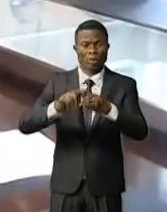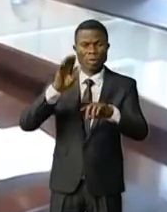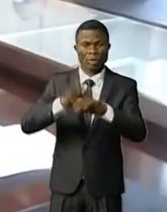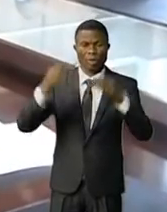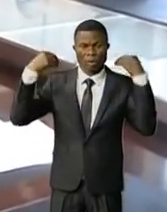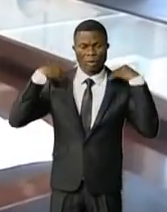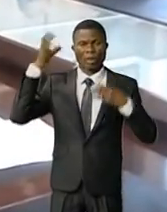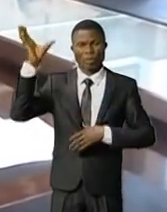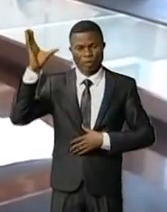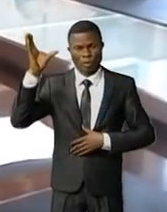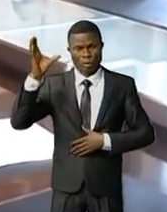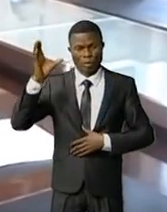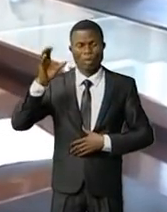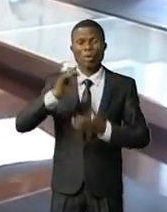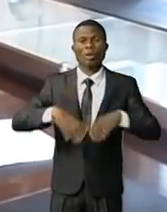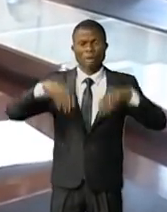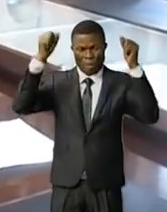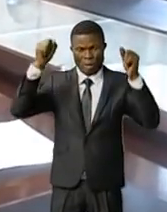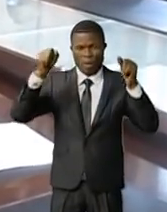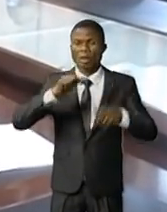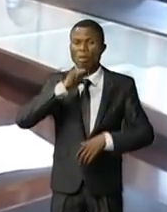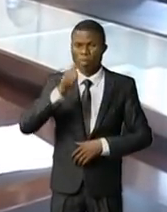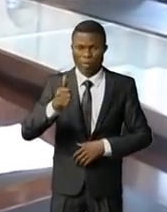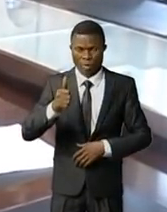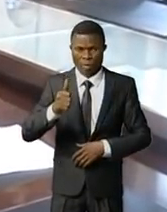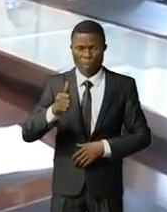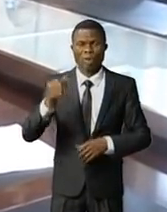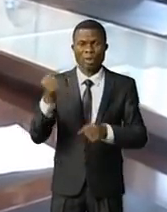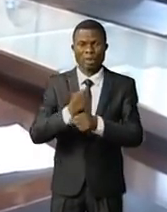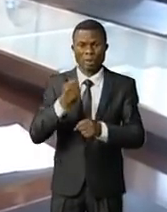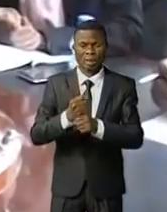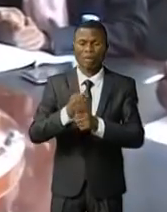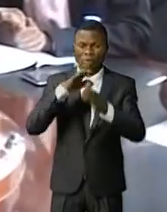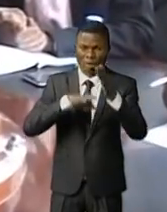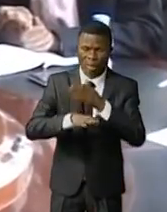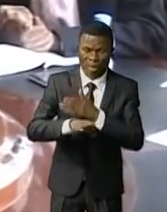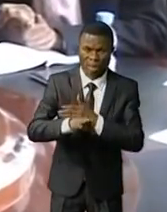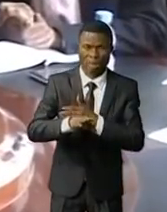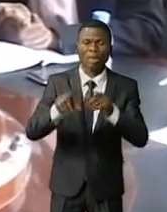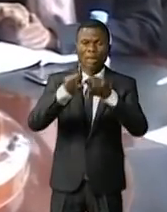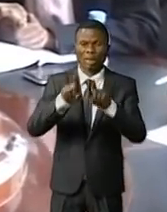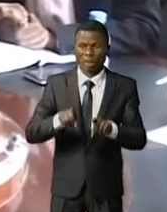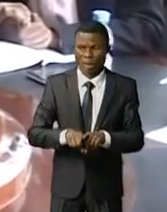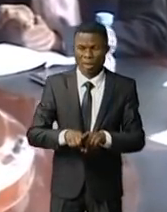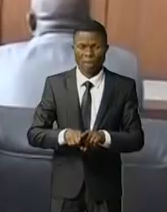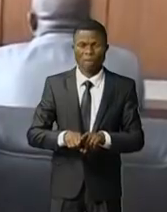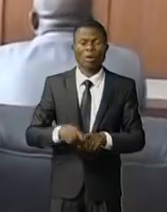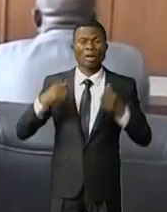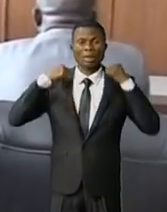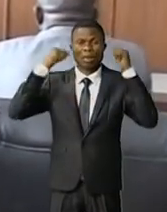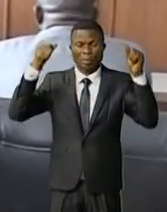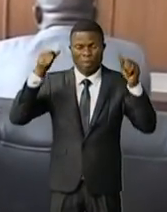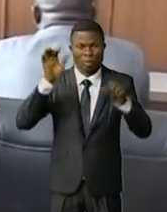chefs coutumiers sur la validité ou non de leur procédure d'intronisation. Viennent ensuite la délinquance